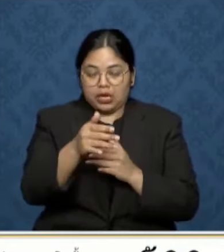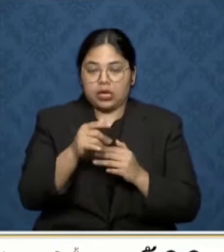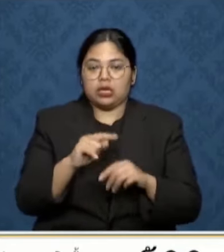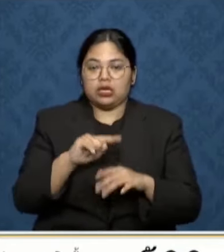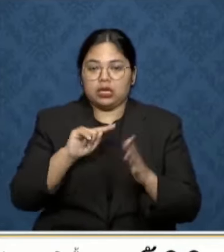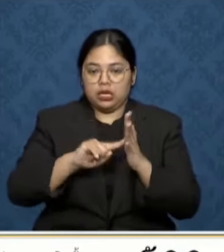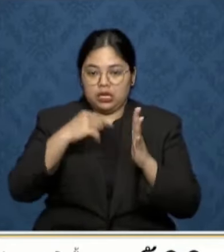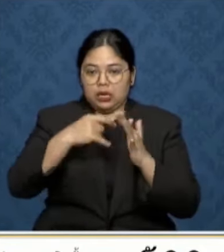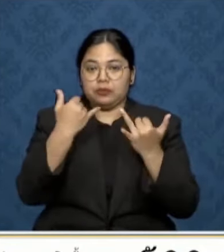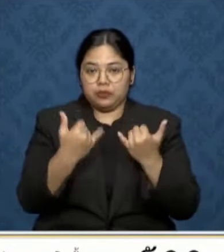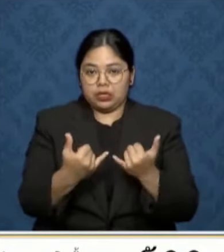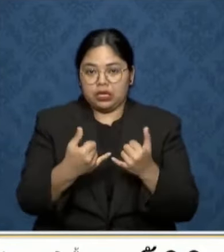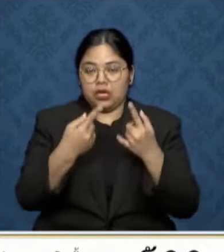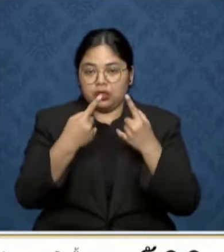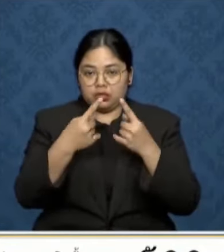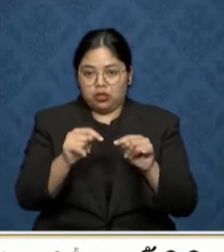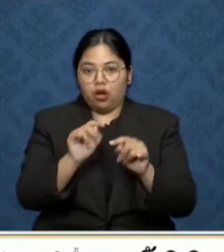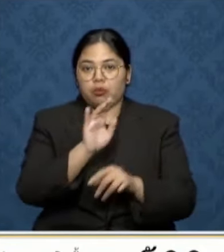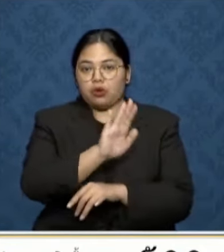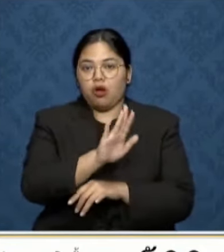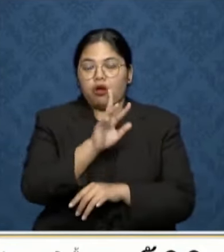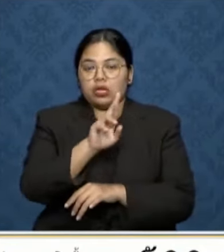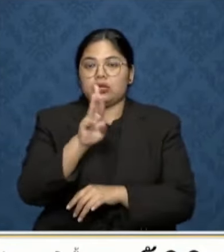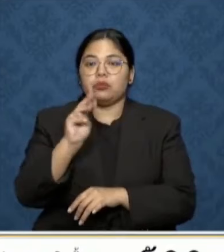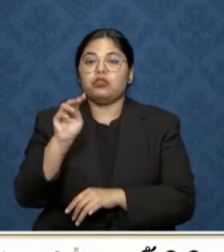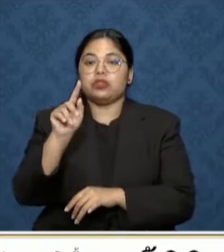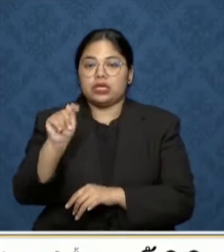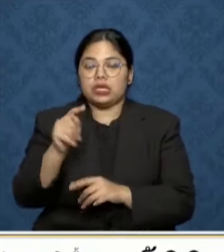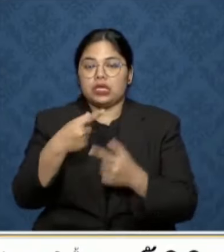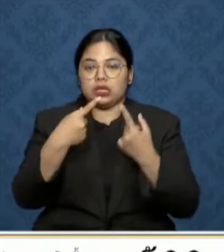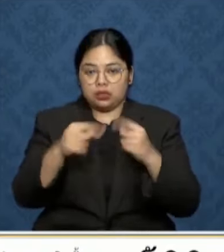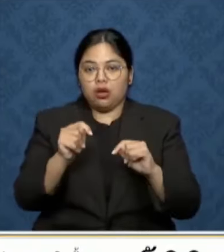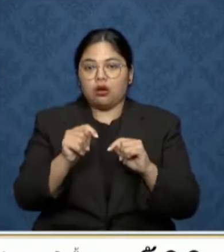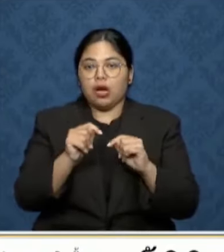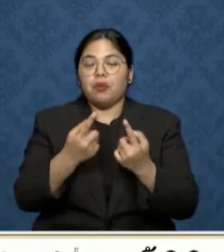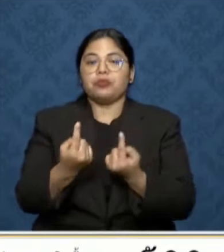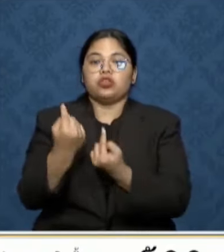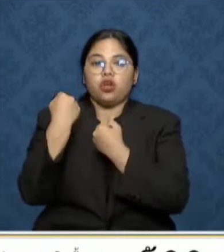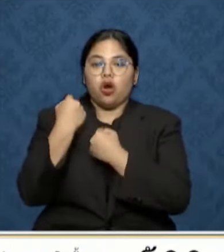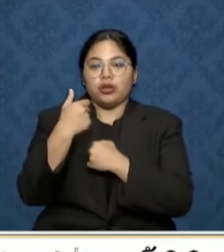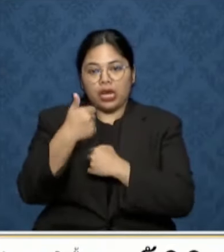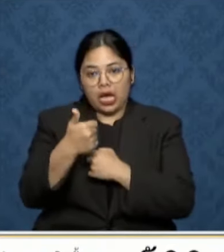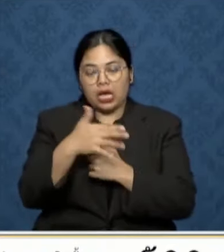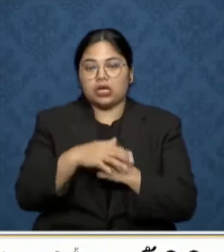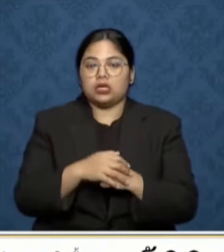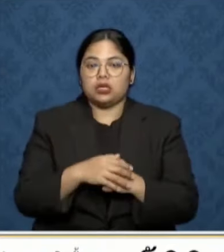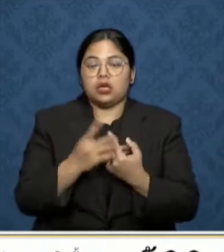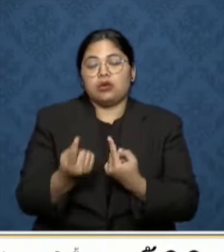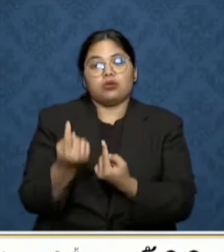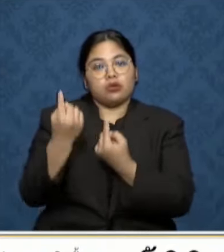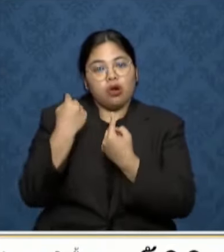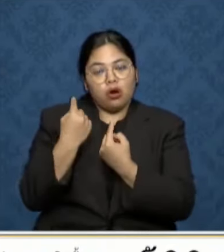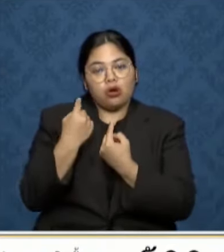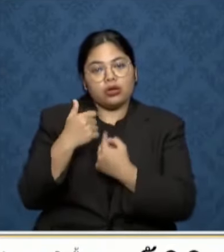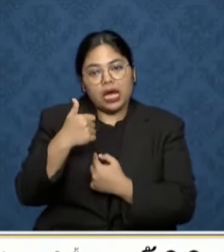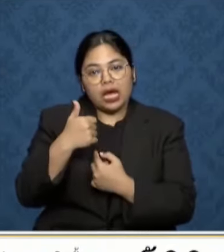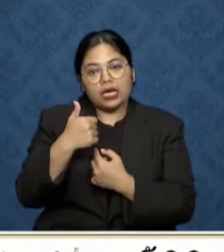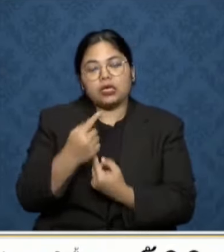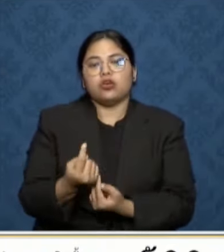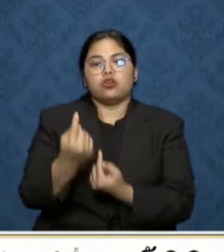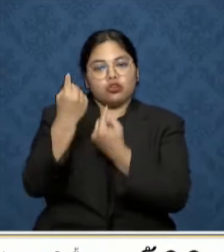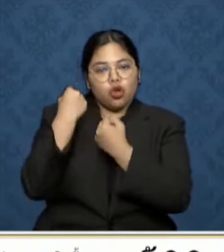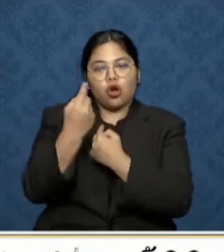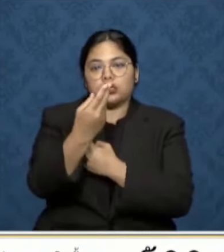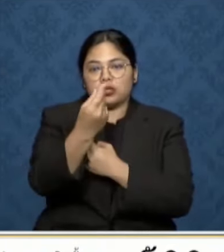ตงแต่วนนี้ทท่านมุตีตอบเนี่ยจะได้ตความตรงการว่ อ๋อ มนย้อนได้ แต่ย้อนได้ มันย้อนไปเท่าไห่